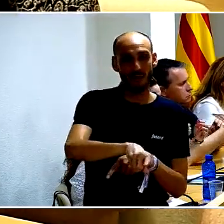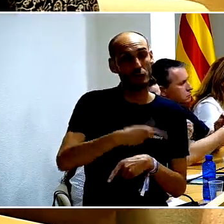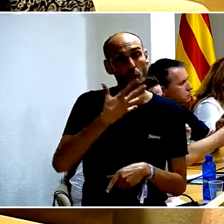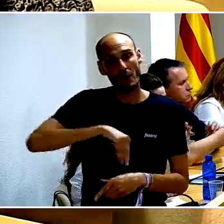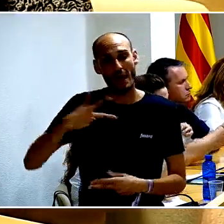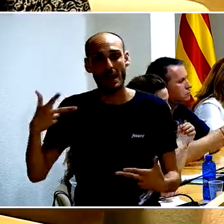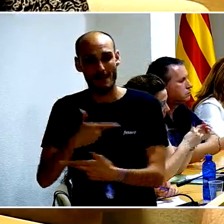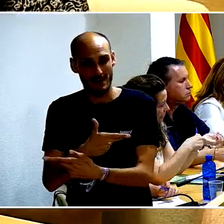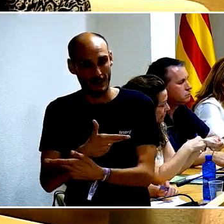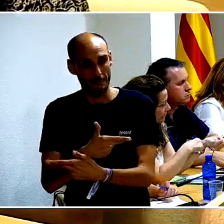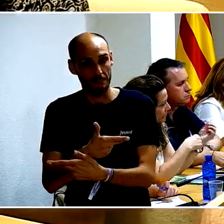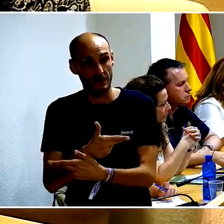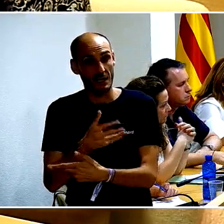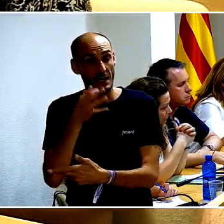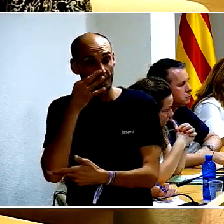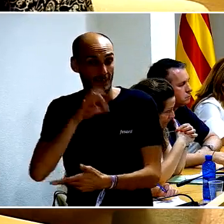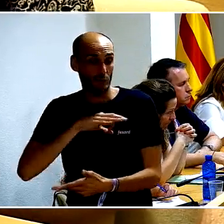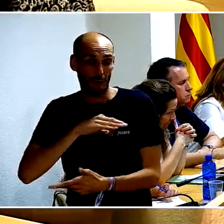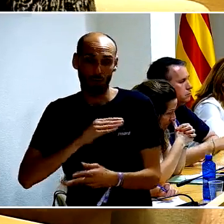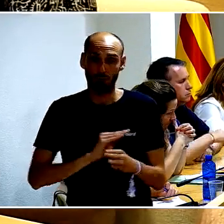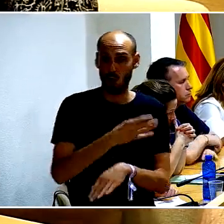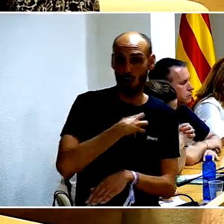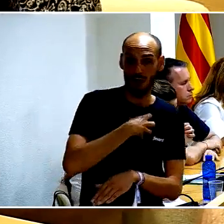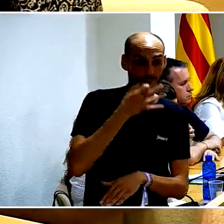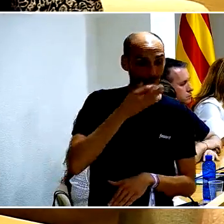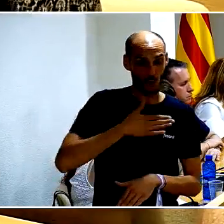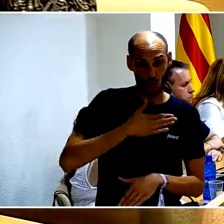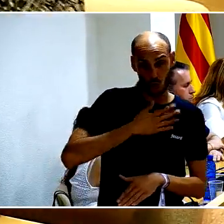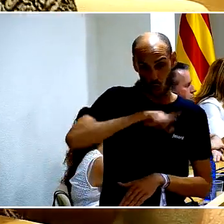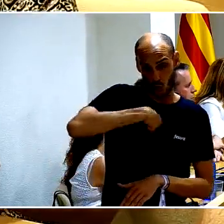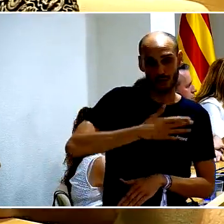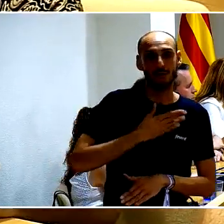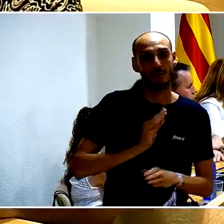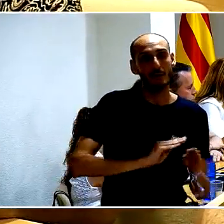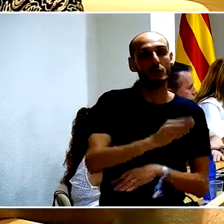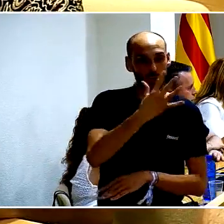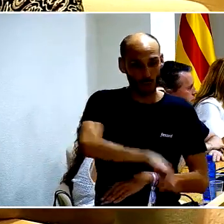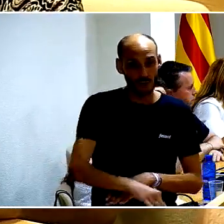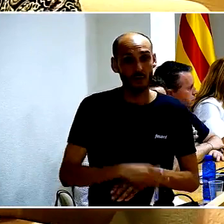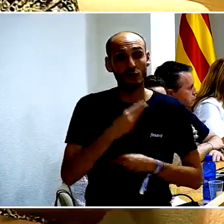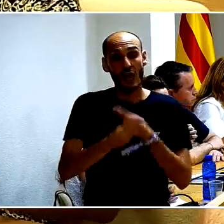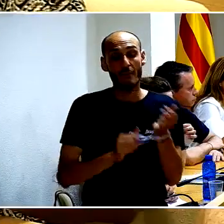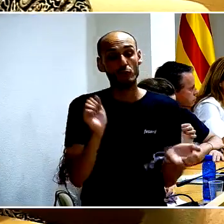és per a fer-les en les nostres inversions sostenibles. Aleshores, el que decidirem fou fer una modificació de crèdit, agarrar els diners que